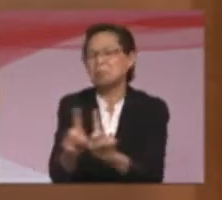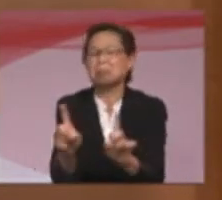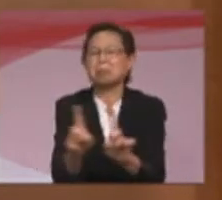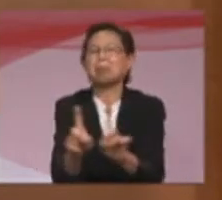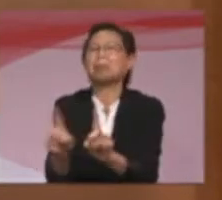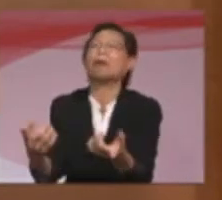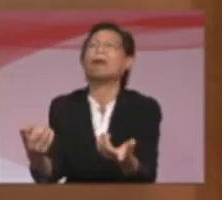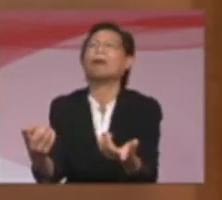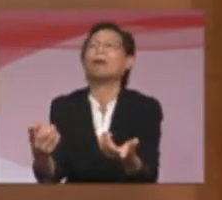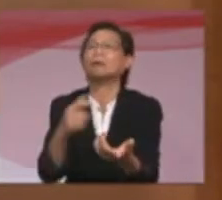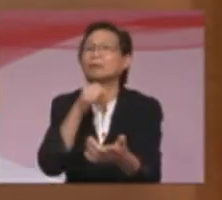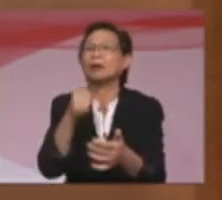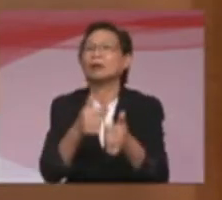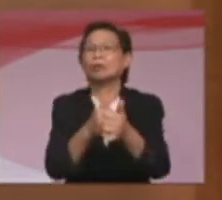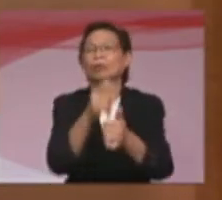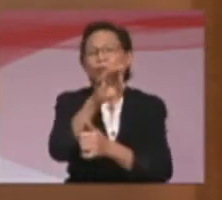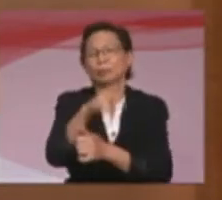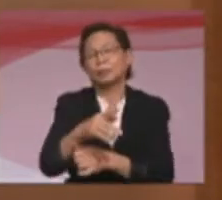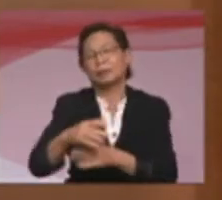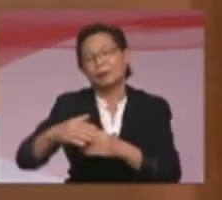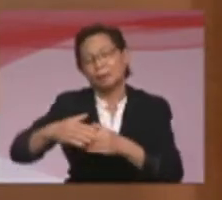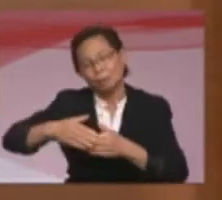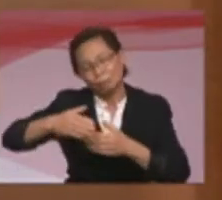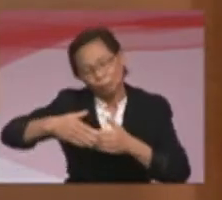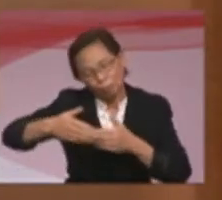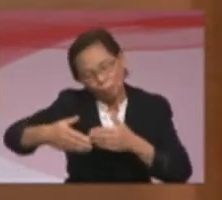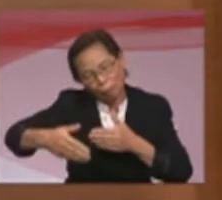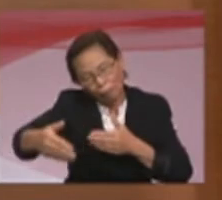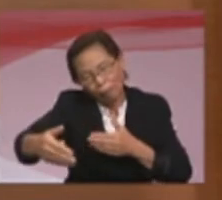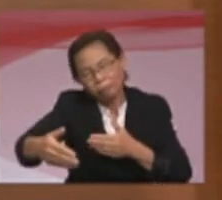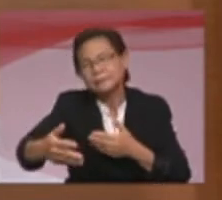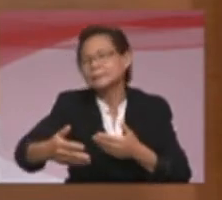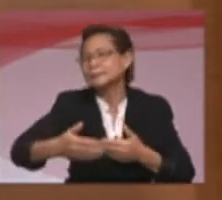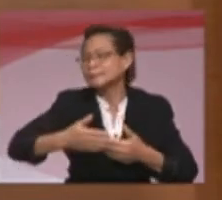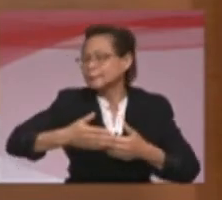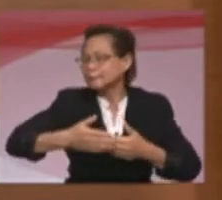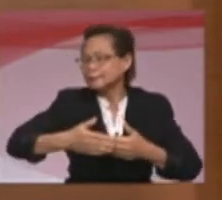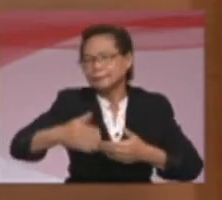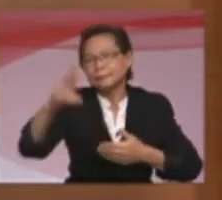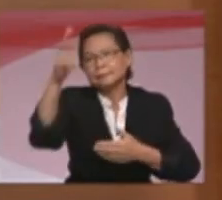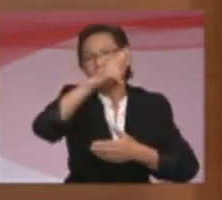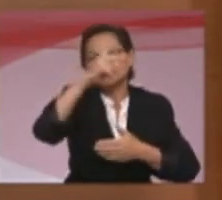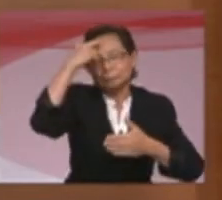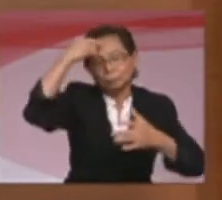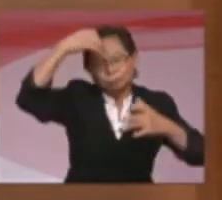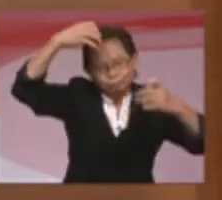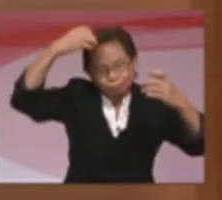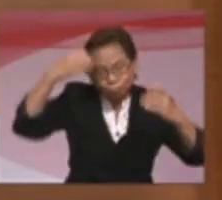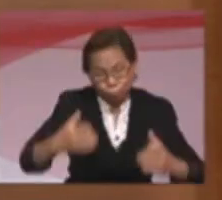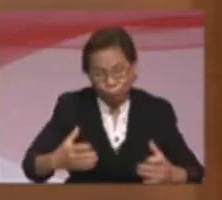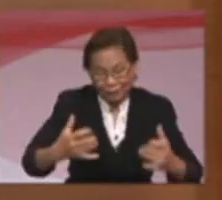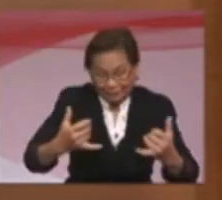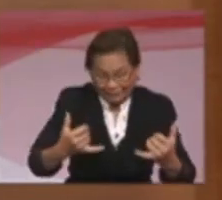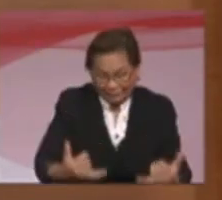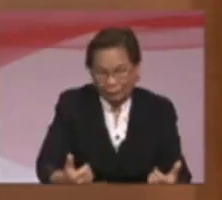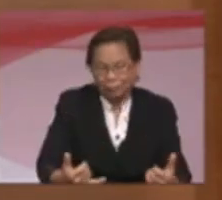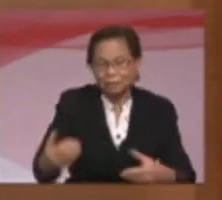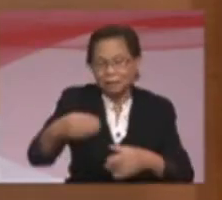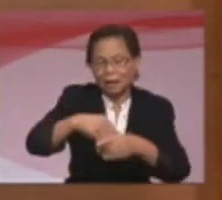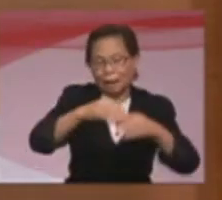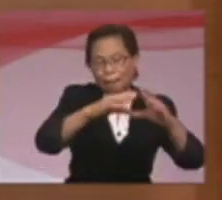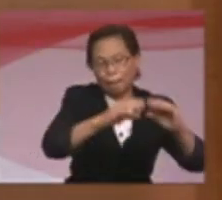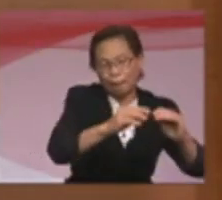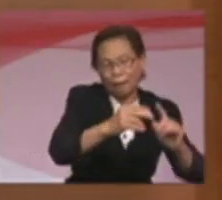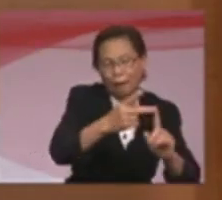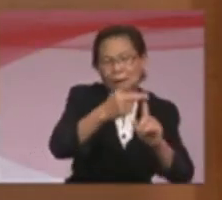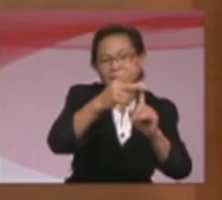sebab itulah akhirnya kerajaan membuat keputusan hari ini di dalam mesyuarat